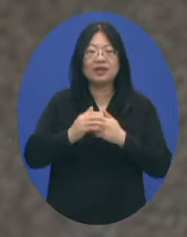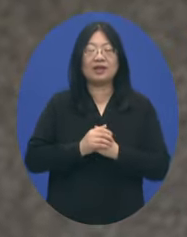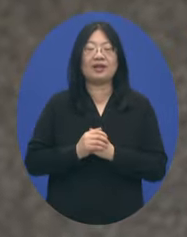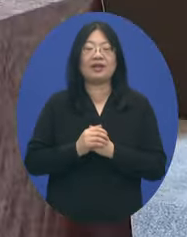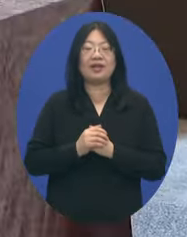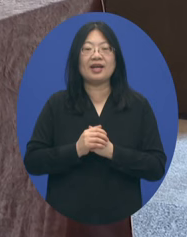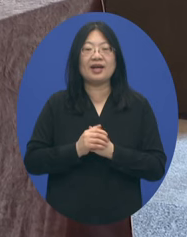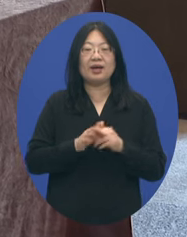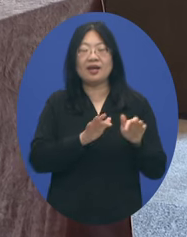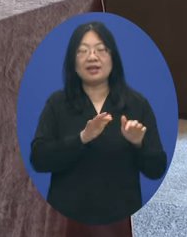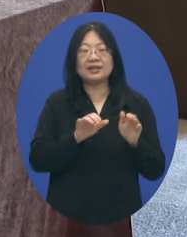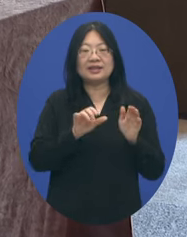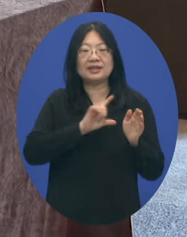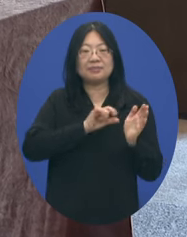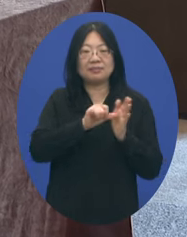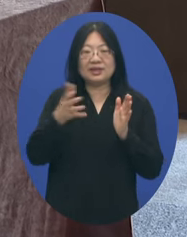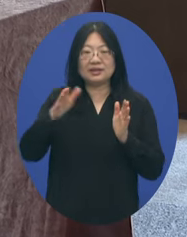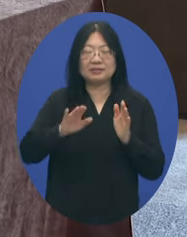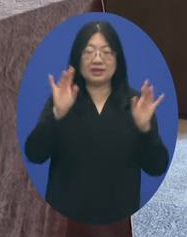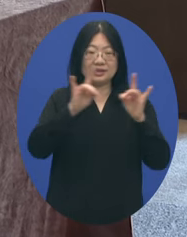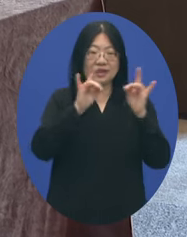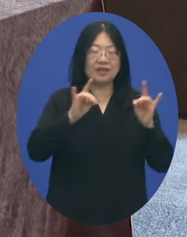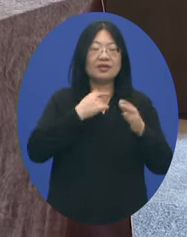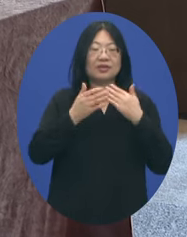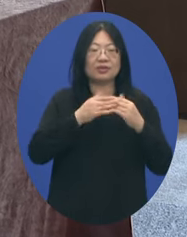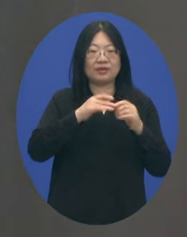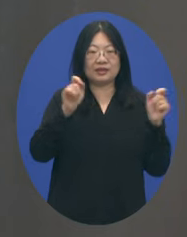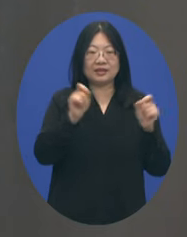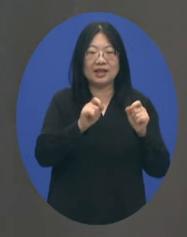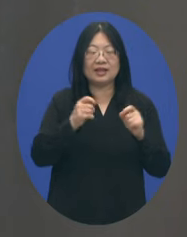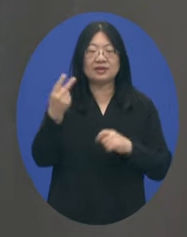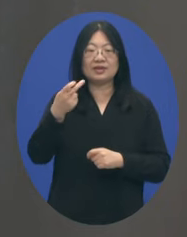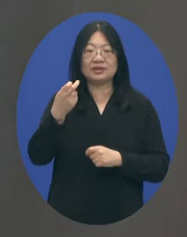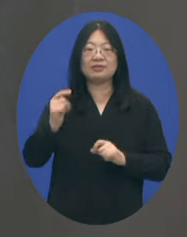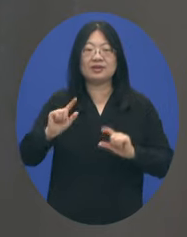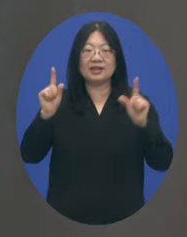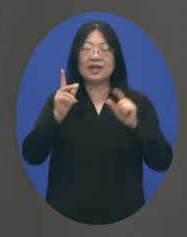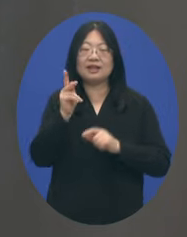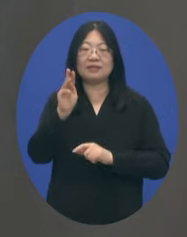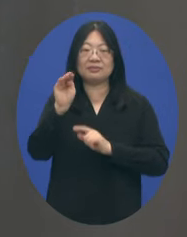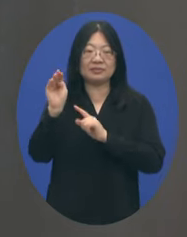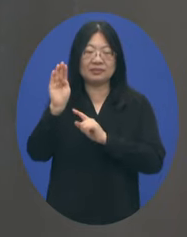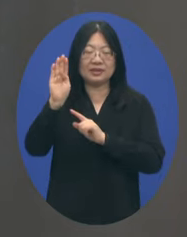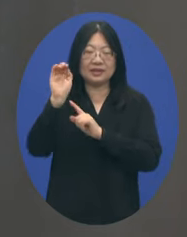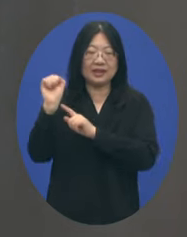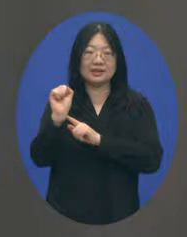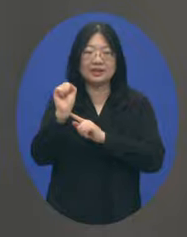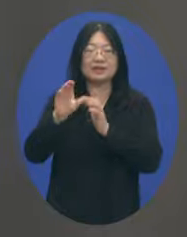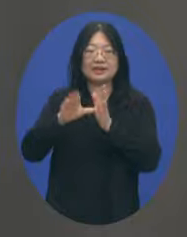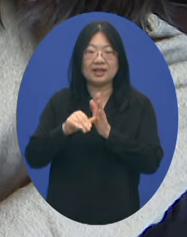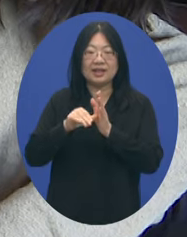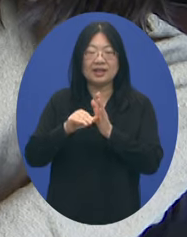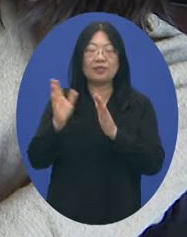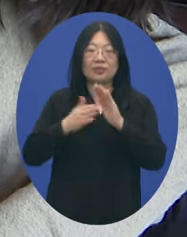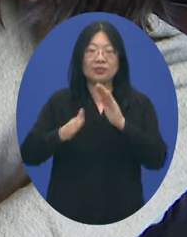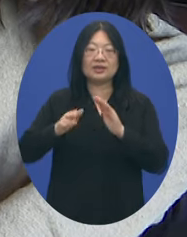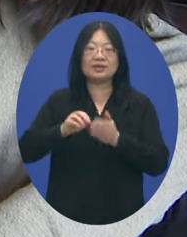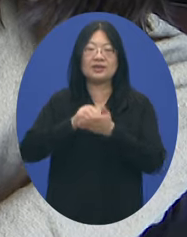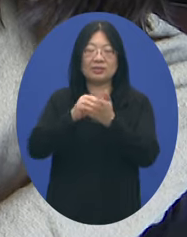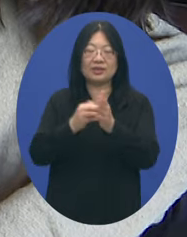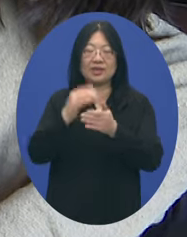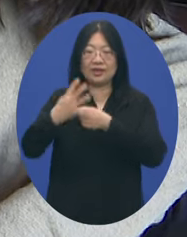지휘자로서의 경력은 다소 짧습니다. 2021년 KBS 교향악단 무대에서 공식 데뷔해 4년 차에